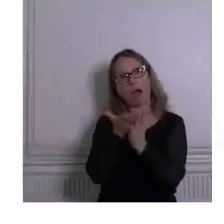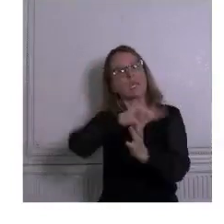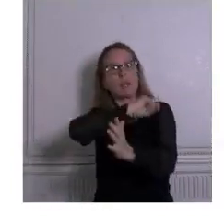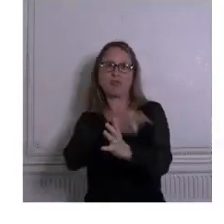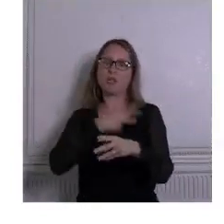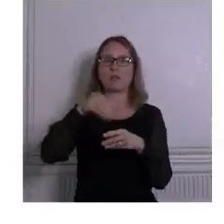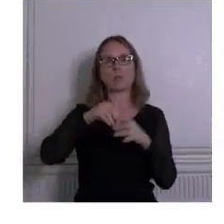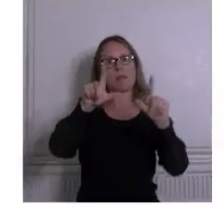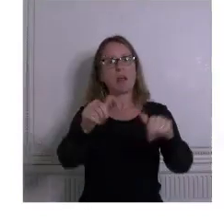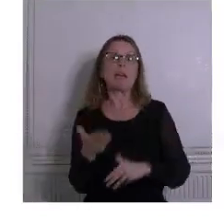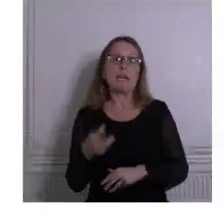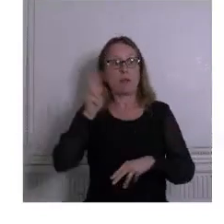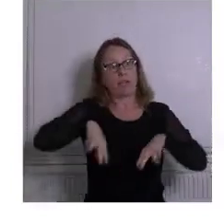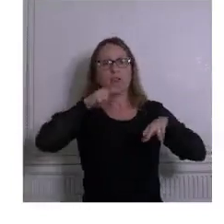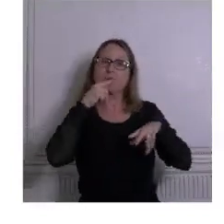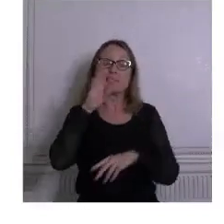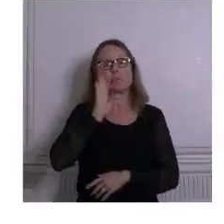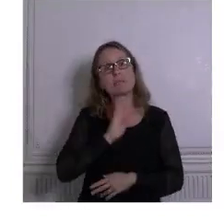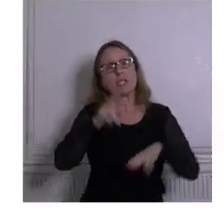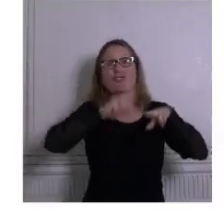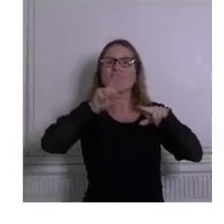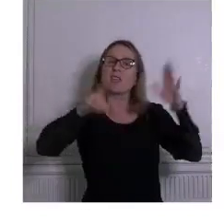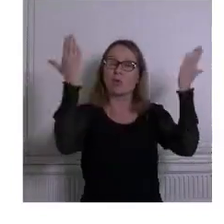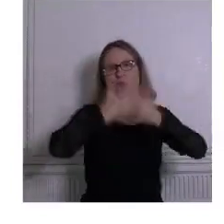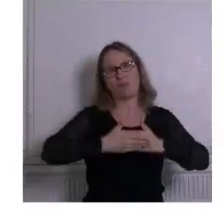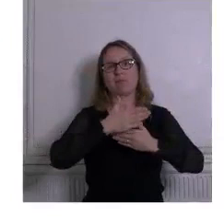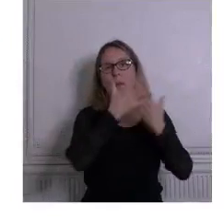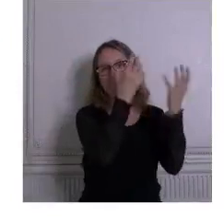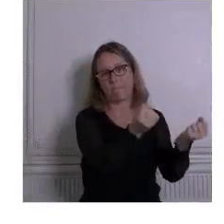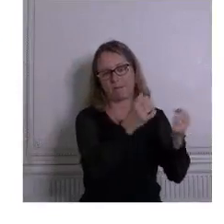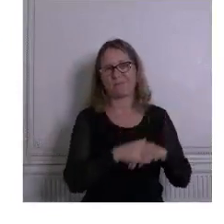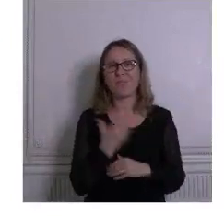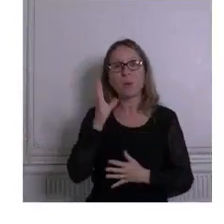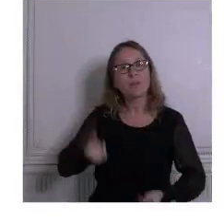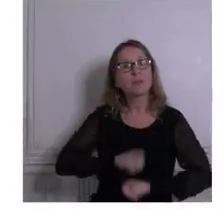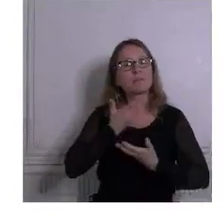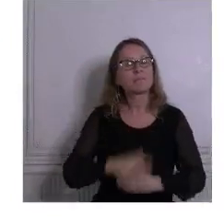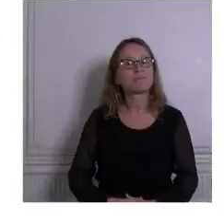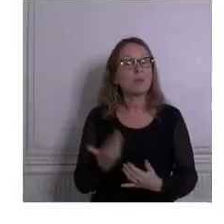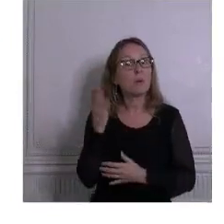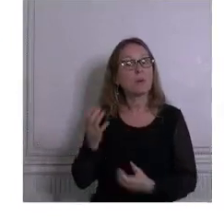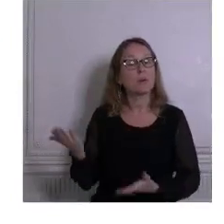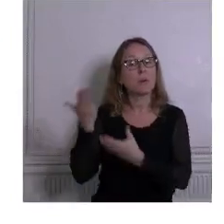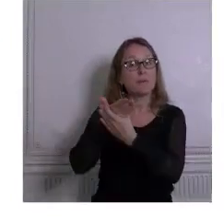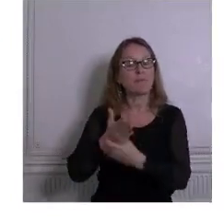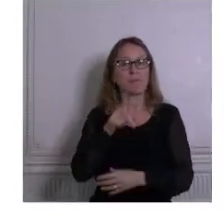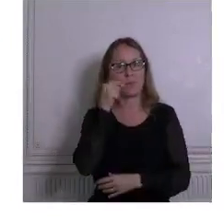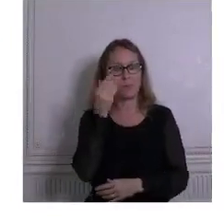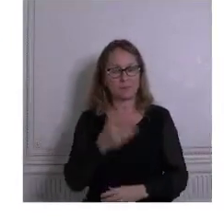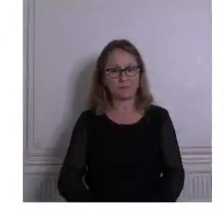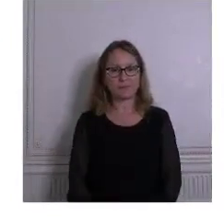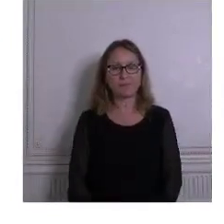dans le PPI, jamais, des investissements en faveur d'un plan de rénovation. Se dire, ben